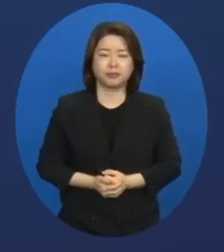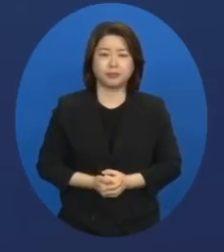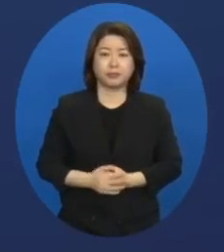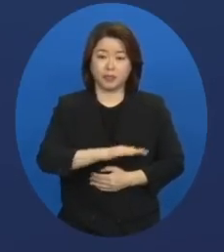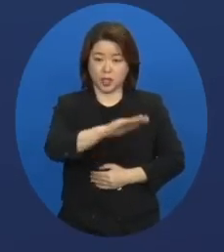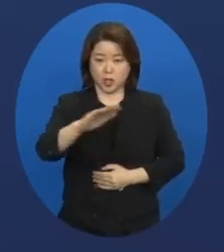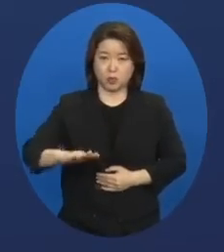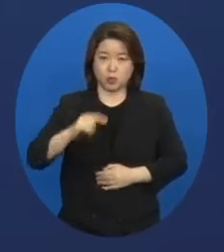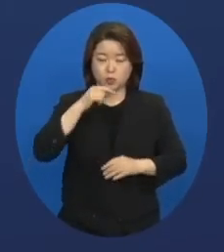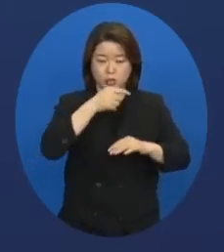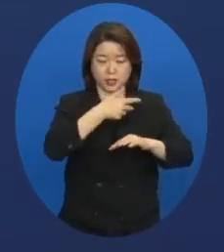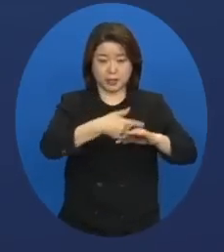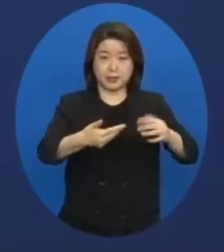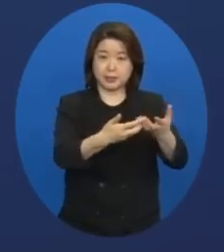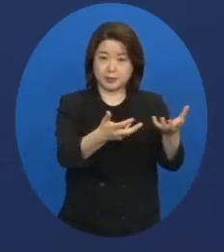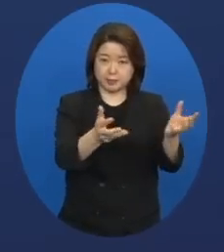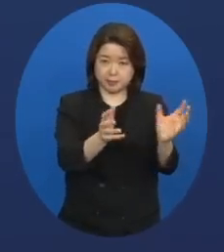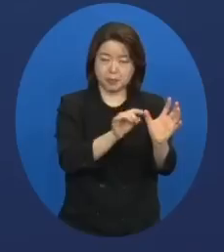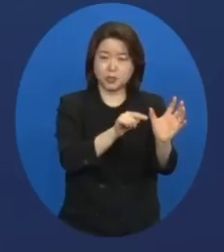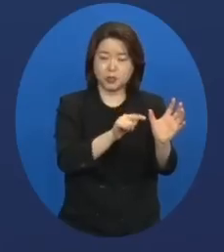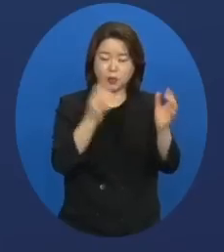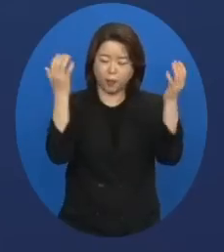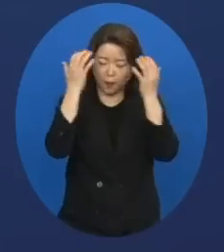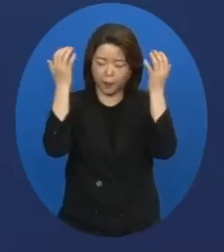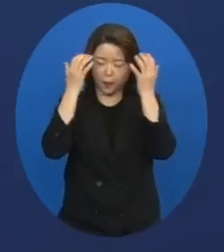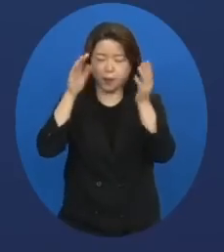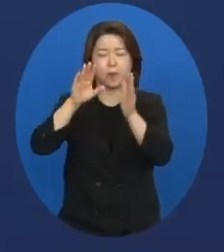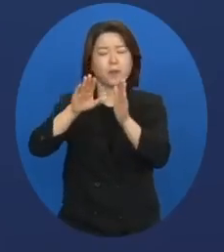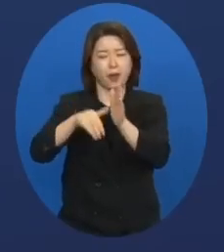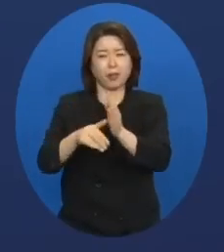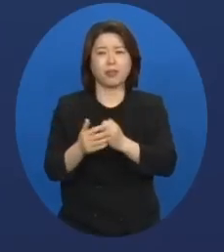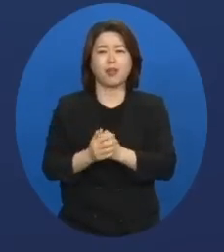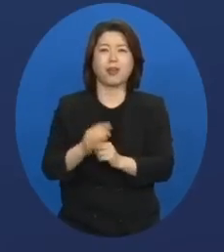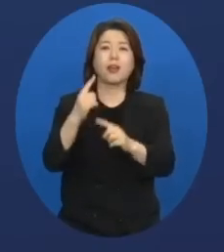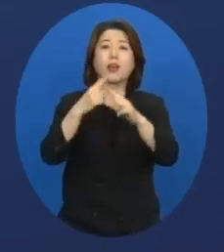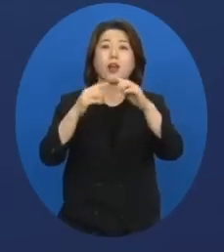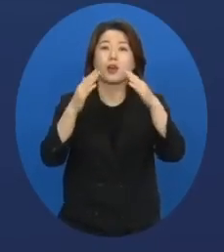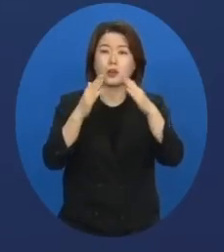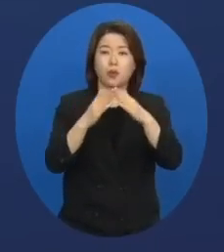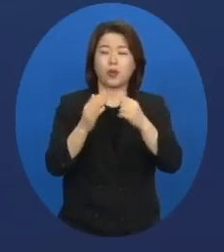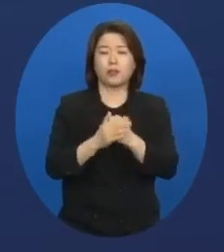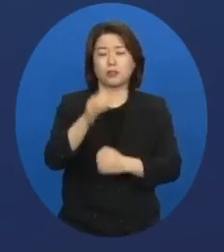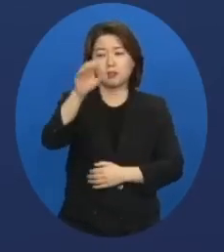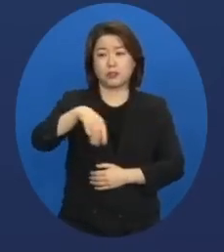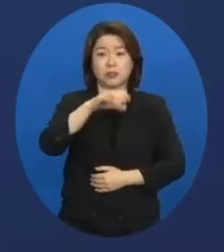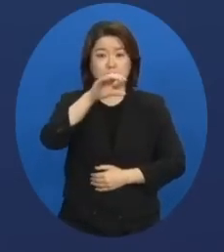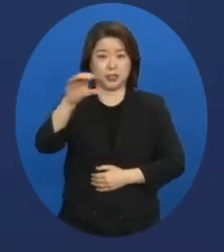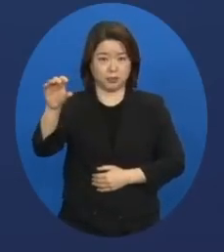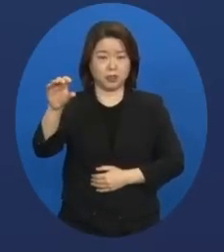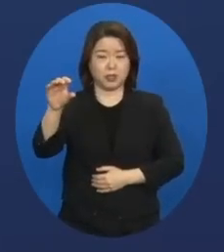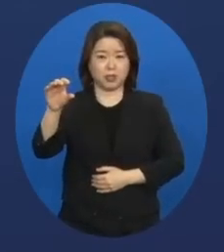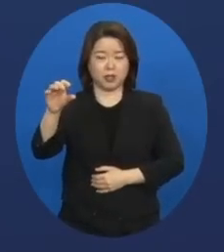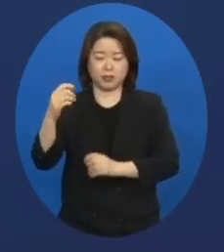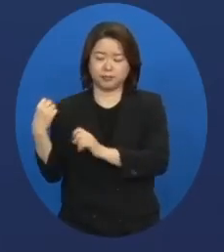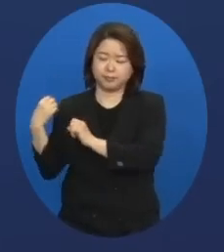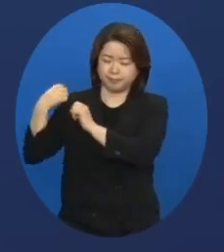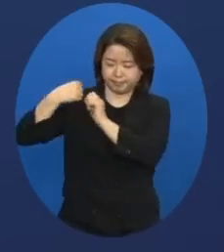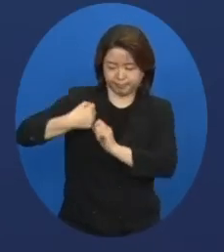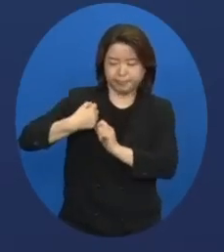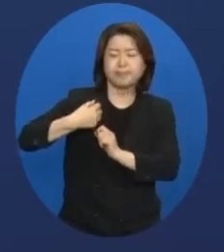우리 민족의 고통 때 교회는 그 십자가를